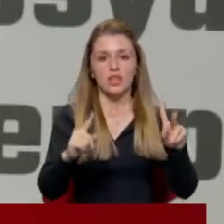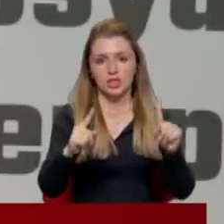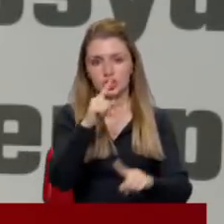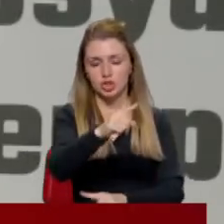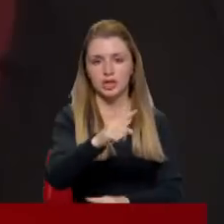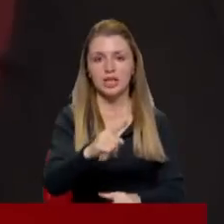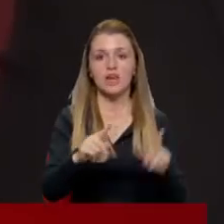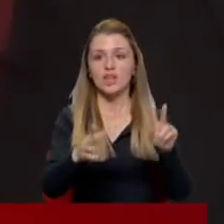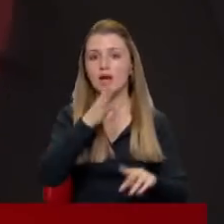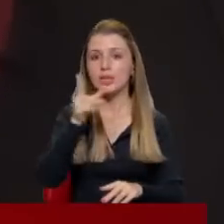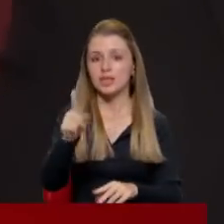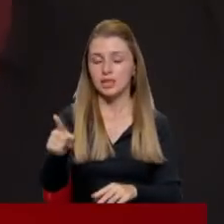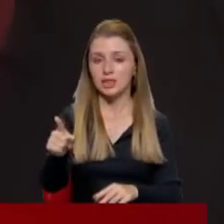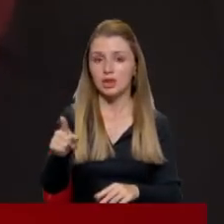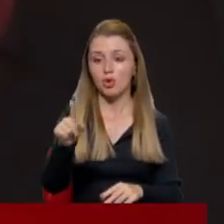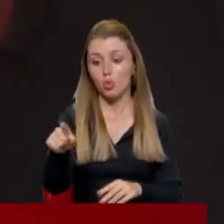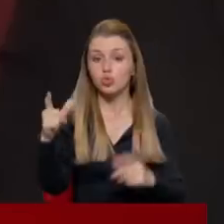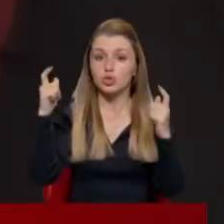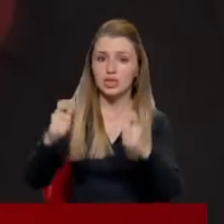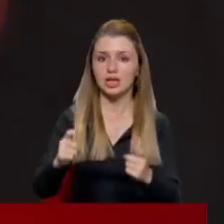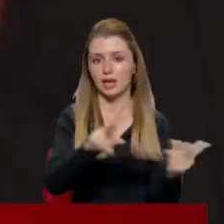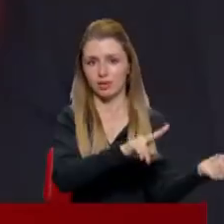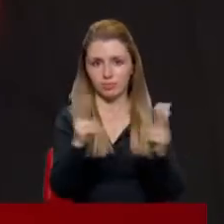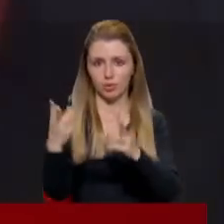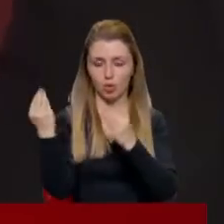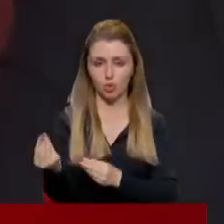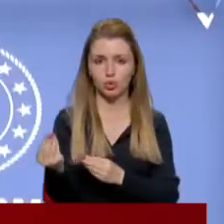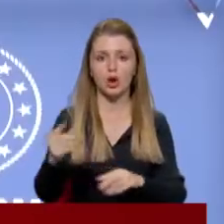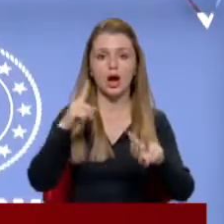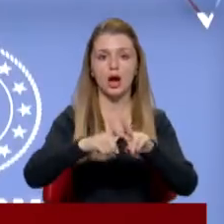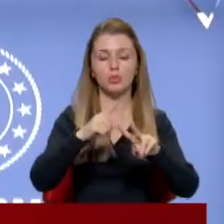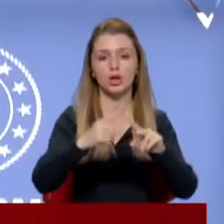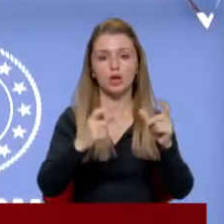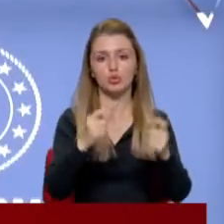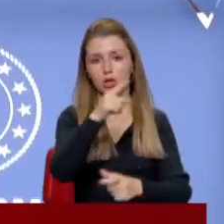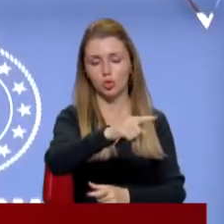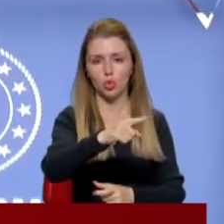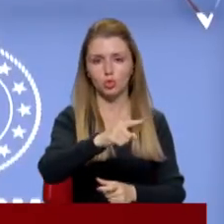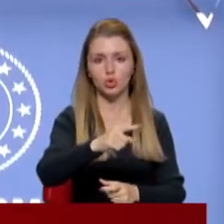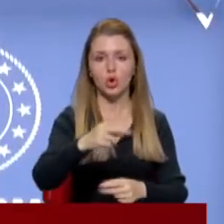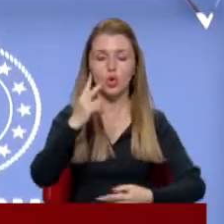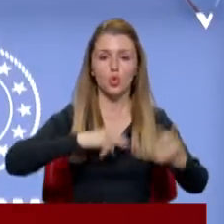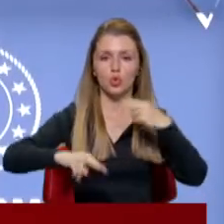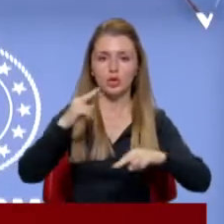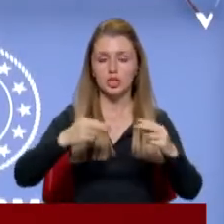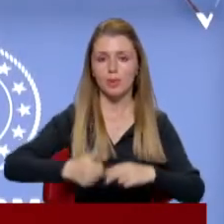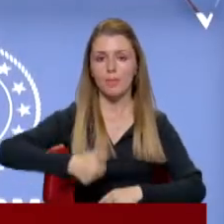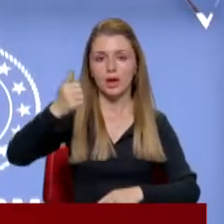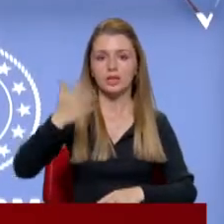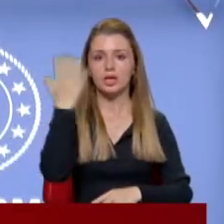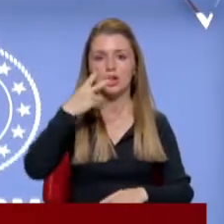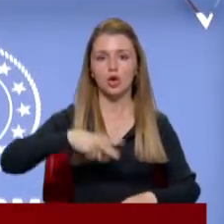Işık Han boşalan Çalışma Bakanlığı koltuğuna oturdu Abdulkadir Ural olduysa Ulaştırma Bakanlığı'nda